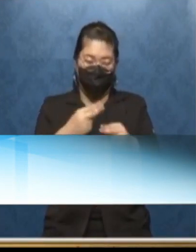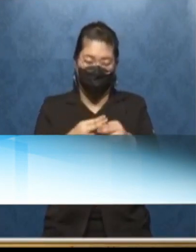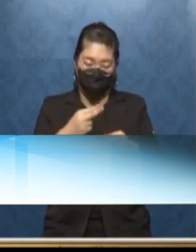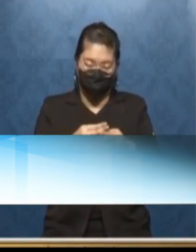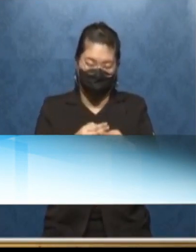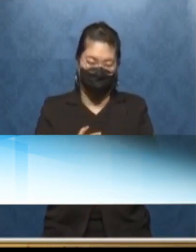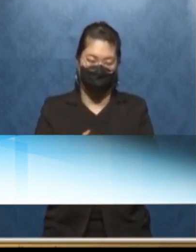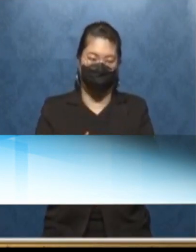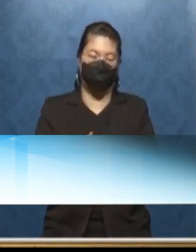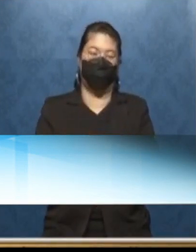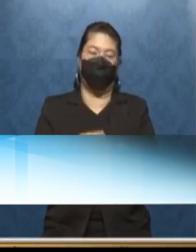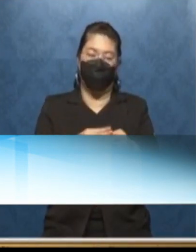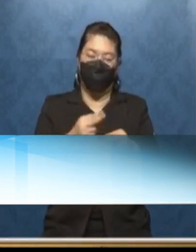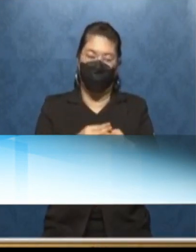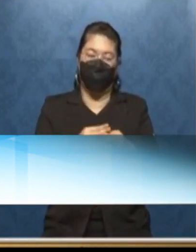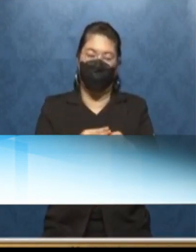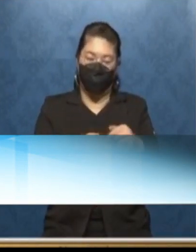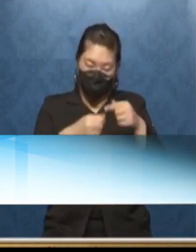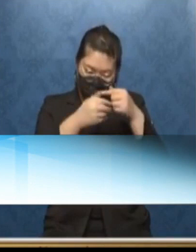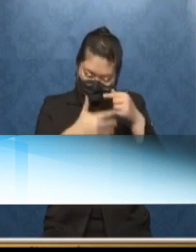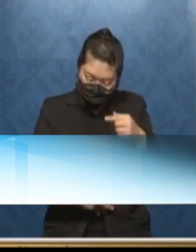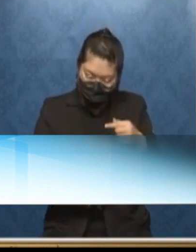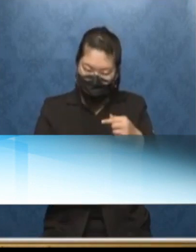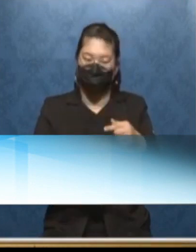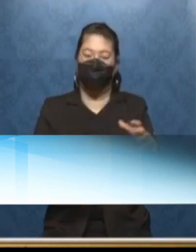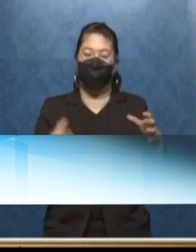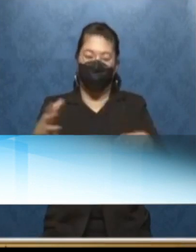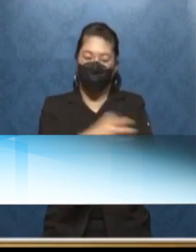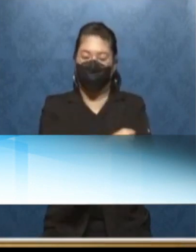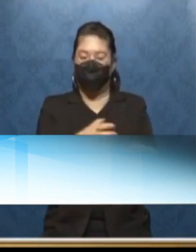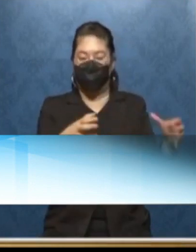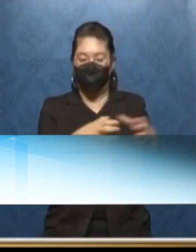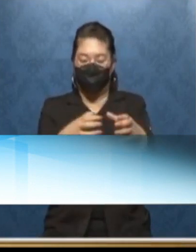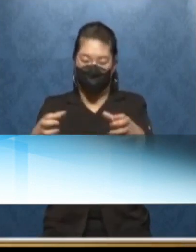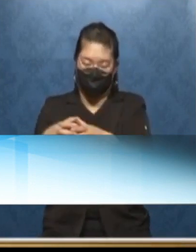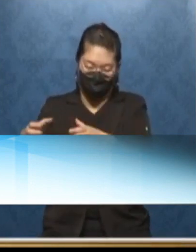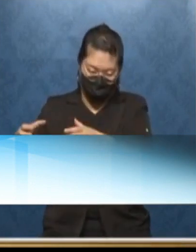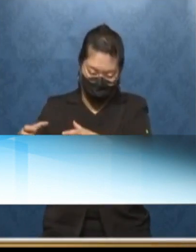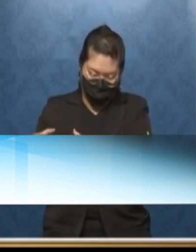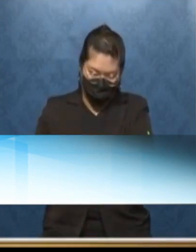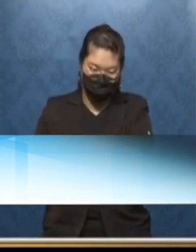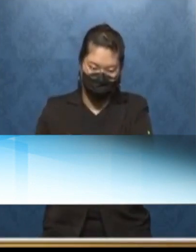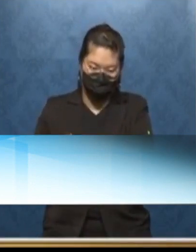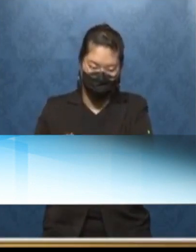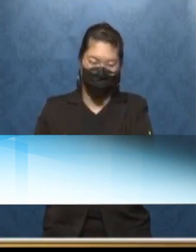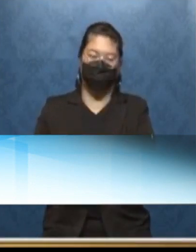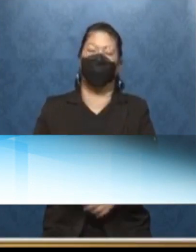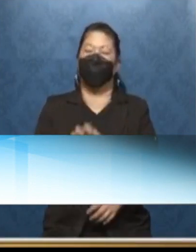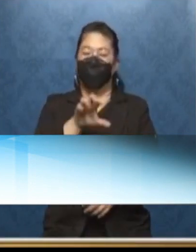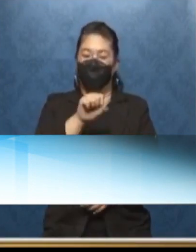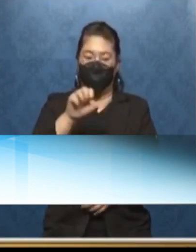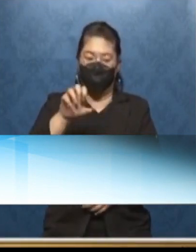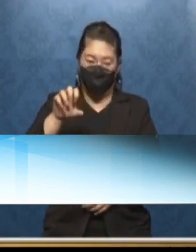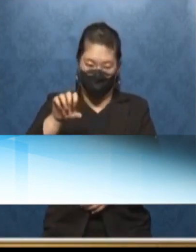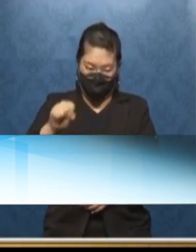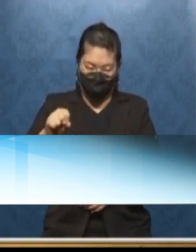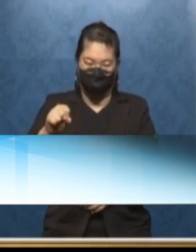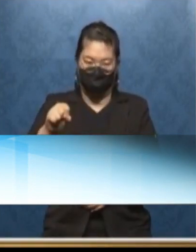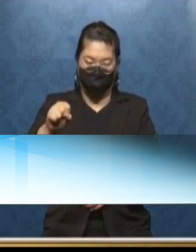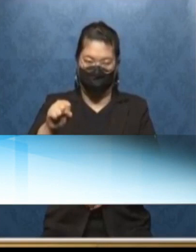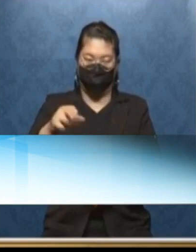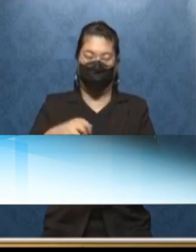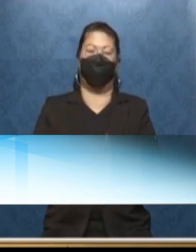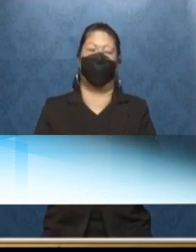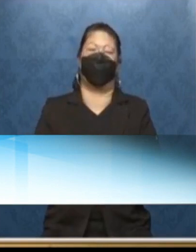กิน 500,000 ล้านบาทตามข้อเสนอของรัฐบาลโดยพลเอกประยุทธ์จันทร์โอชานายกรัฐมนตรีและรัฐมนตรีว่าการกระทรวงกลาโหมนะคะ